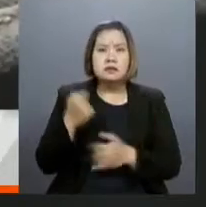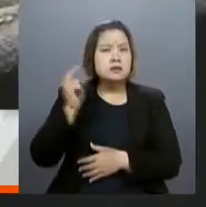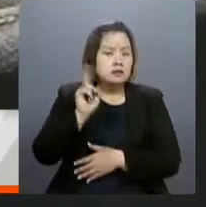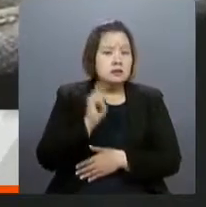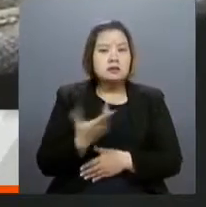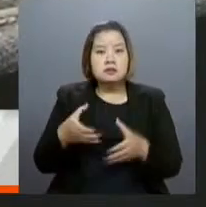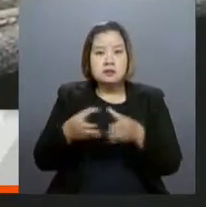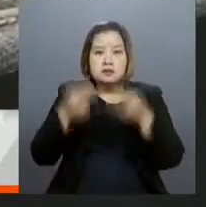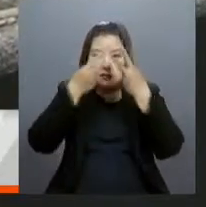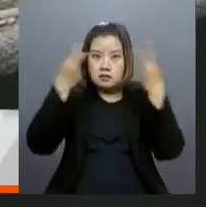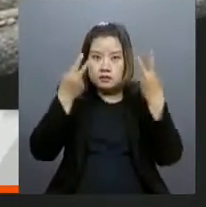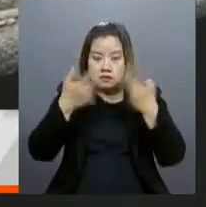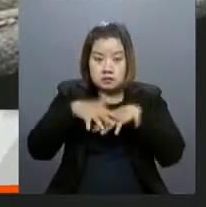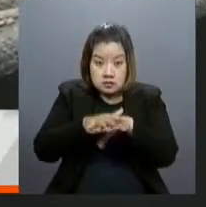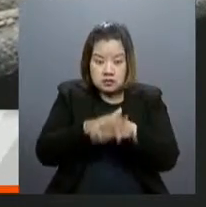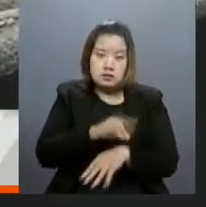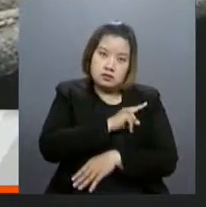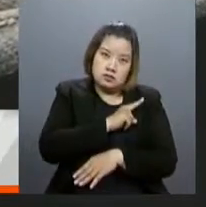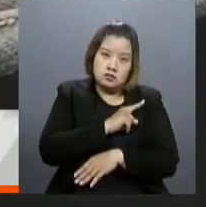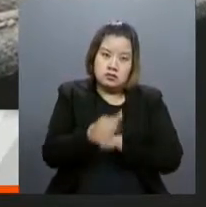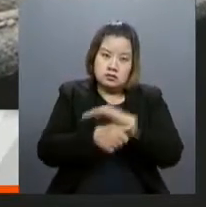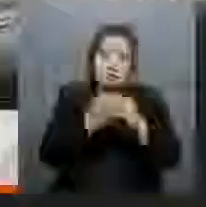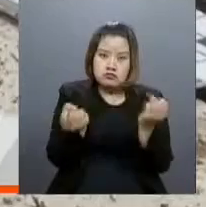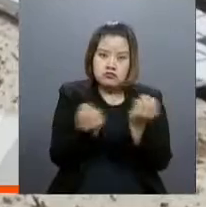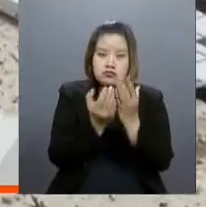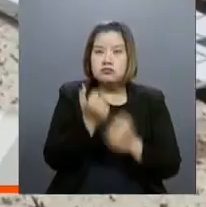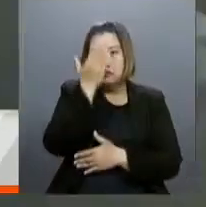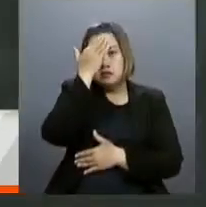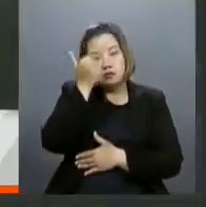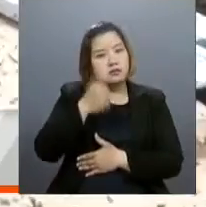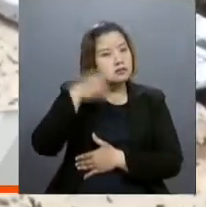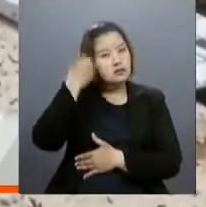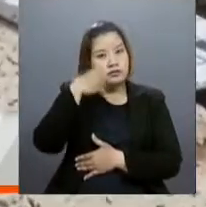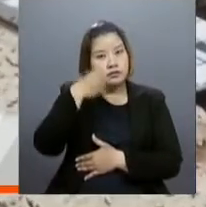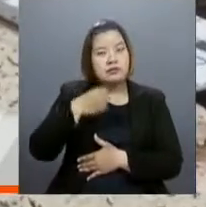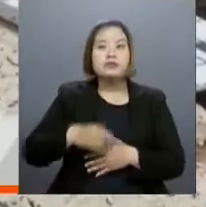ร่วมของความรุนแรงในพื้นที่ที่ต้องการสร้างสถานการณ์ราย